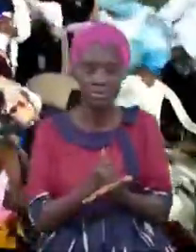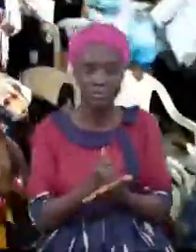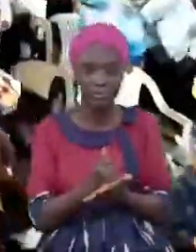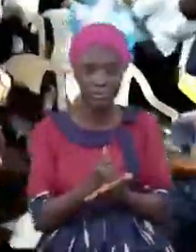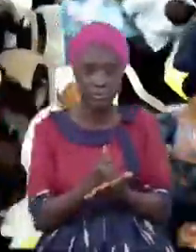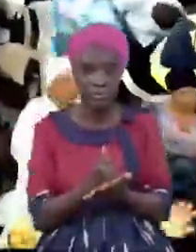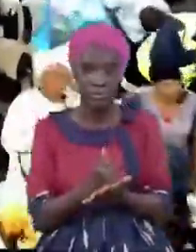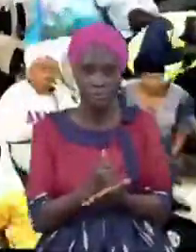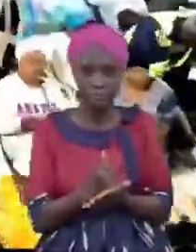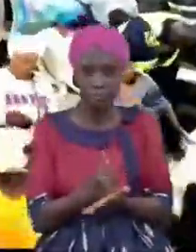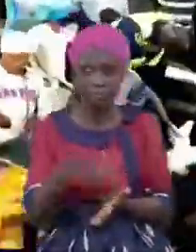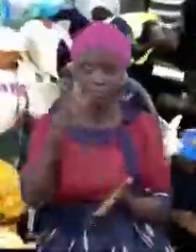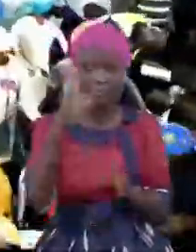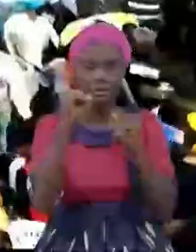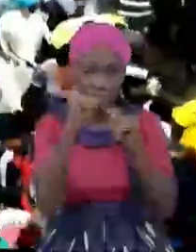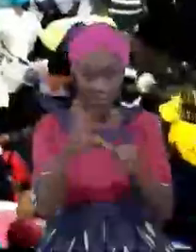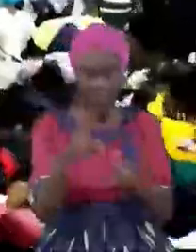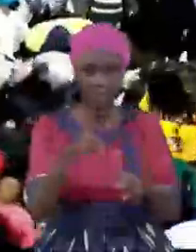Dieu vous a béni pour vous asseoir.